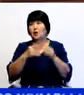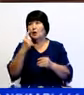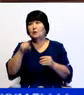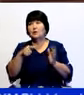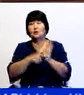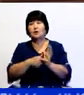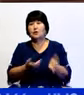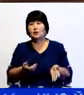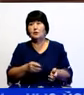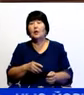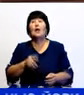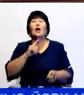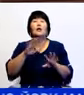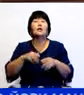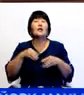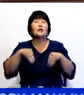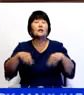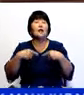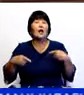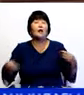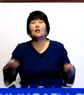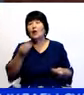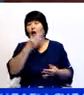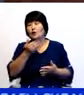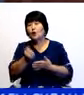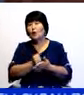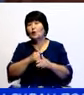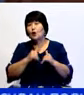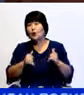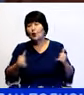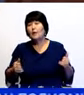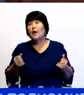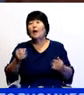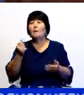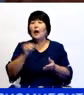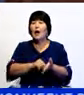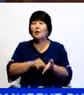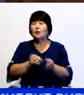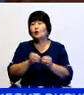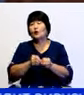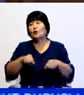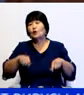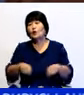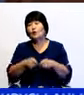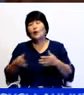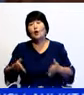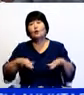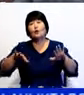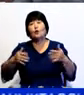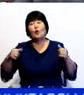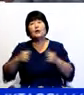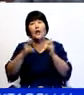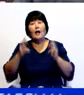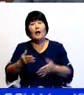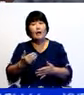миллион. Жиында сондай-ақ екі істі әртараптандыру, азық-түлік қорын көбейту, бағаны тұрақтандыру, құқық бұзушылық пен жол көлік оқиғаларының алдын